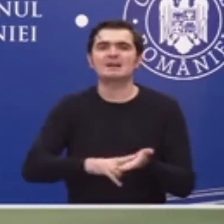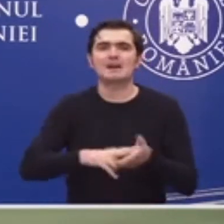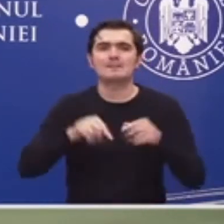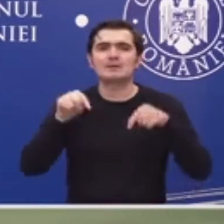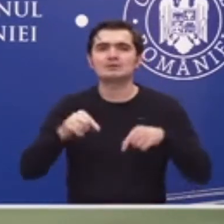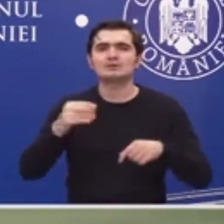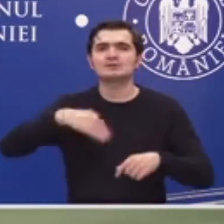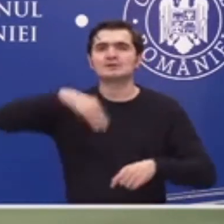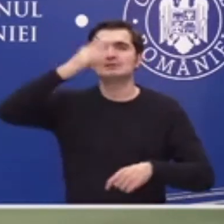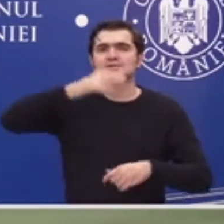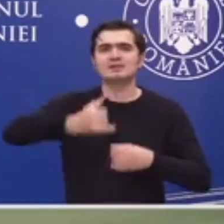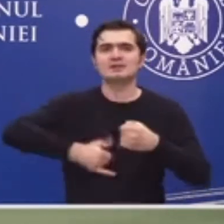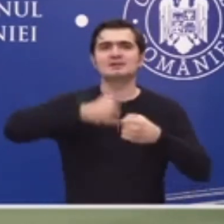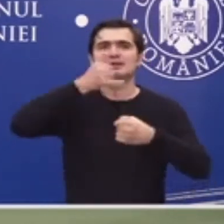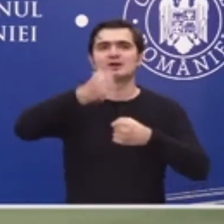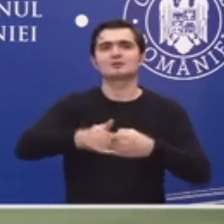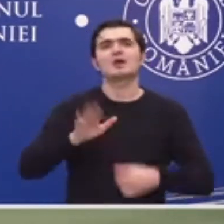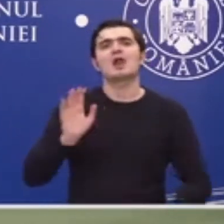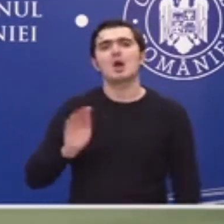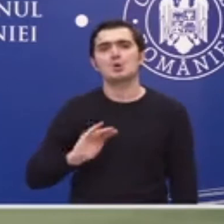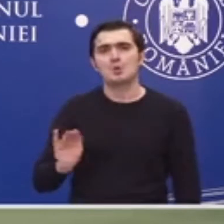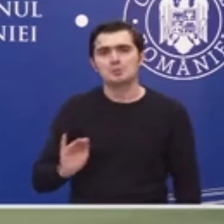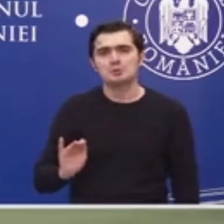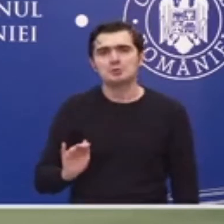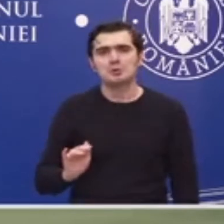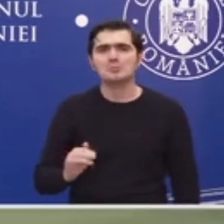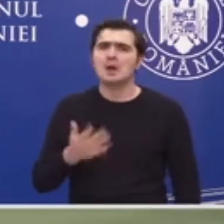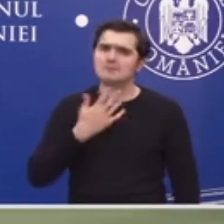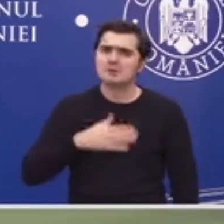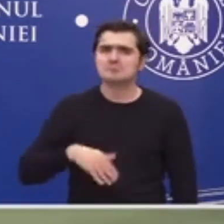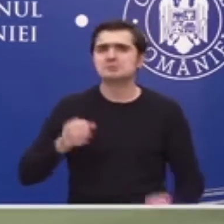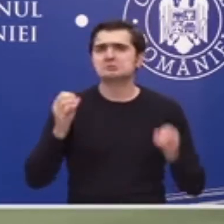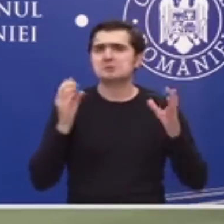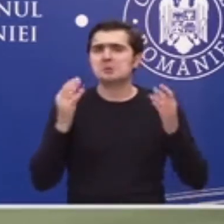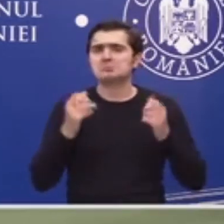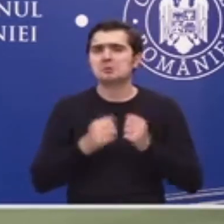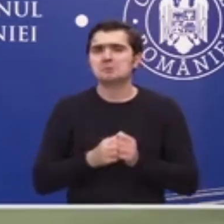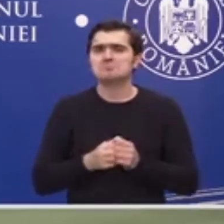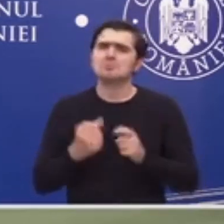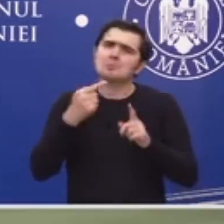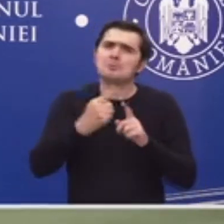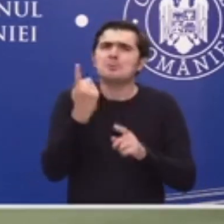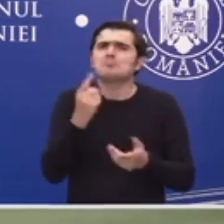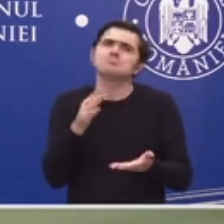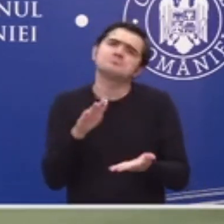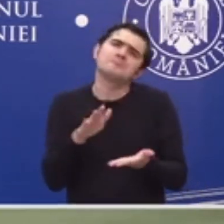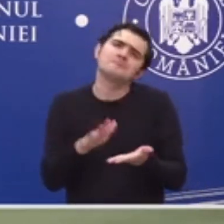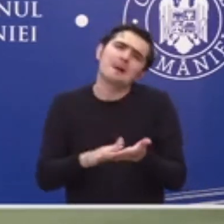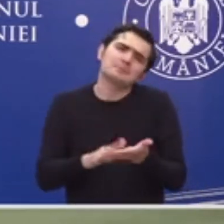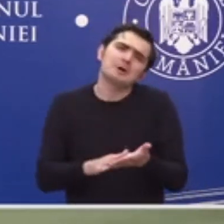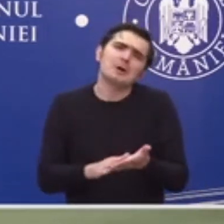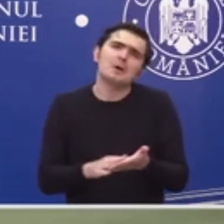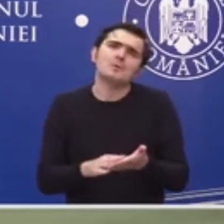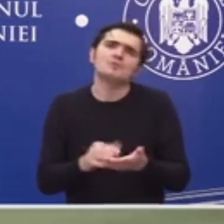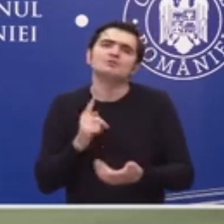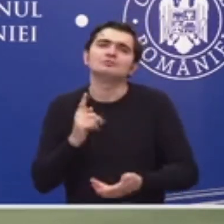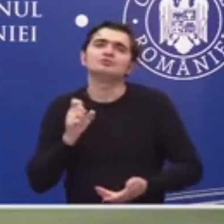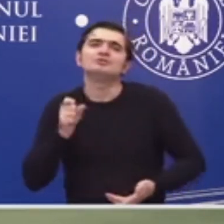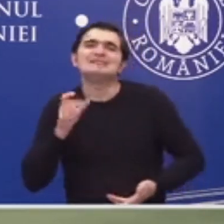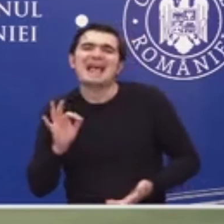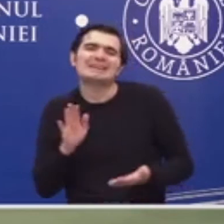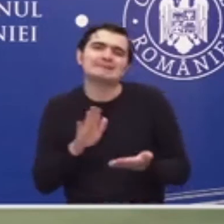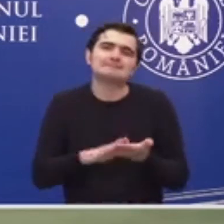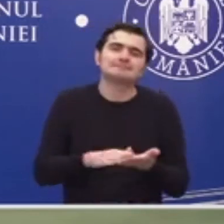zi internațională a copiilor cu un gest, dacă vreți, care arată interesul